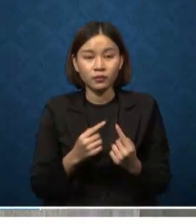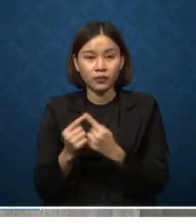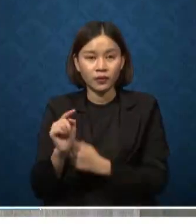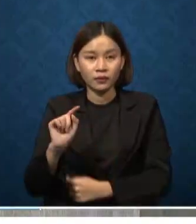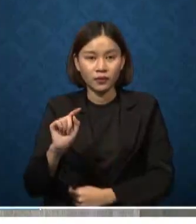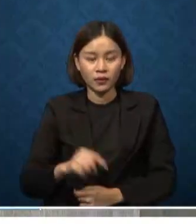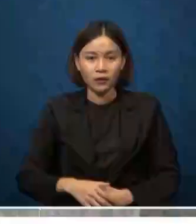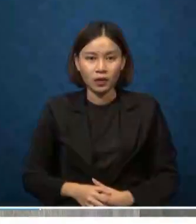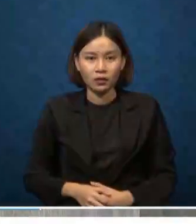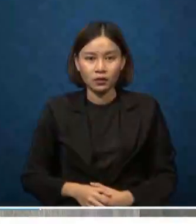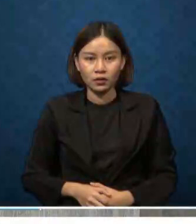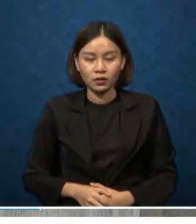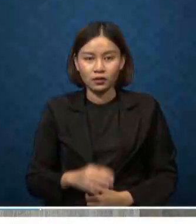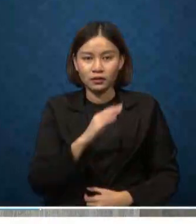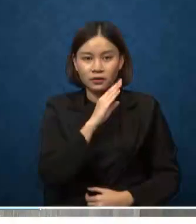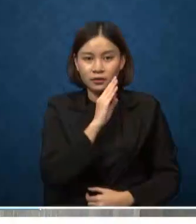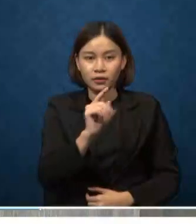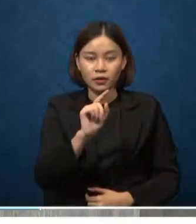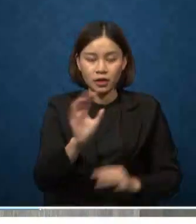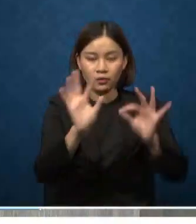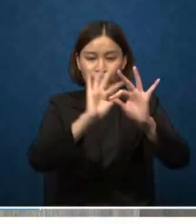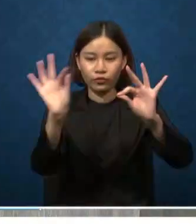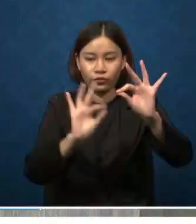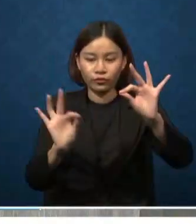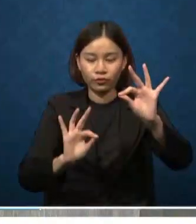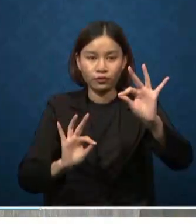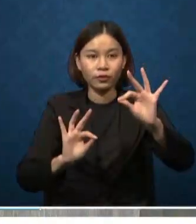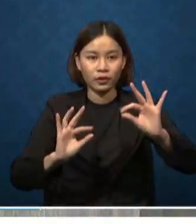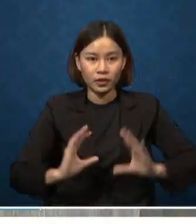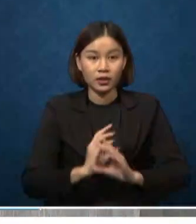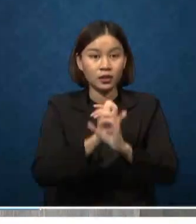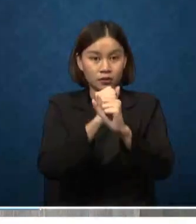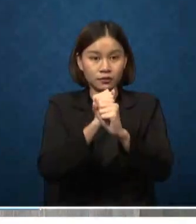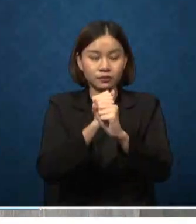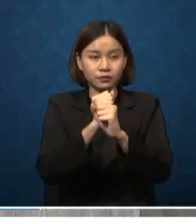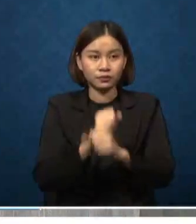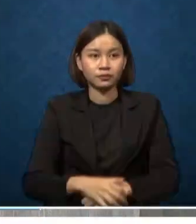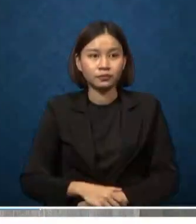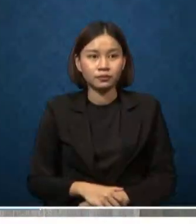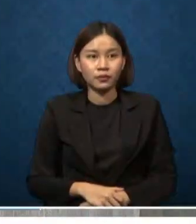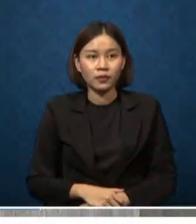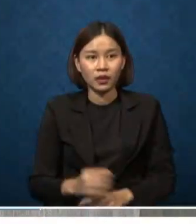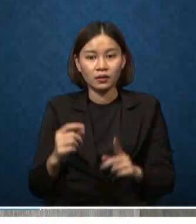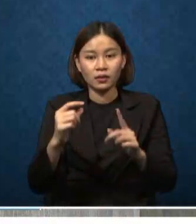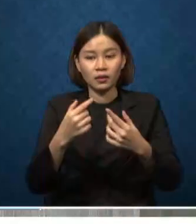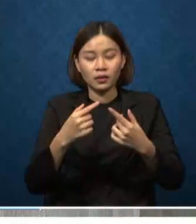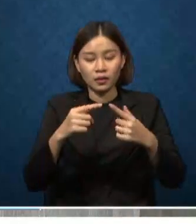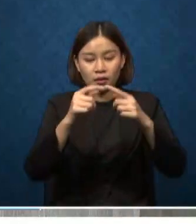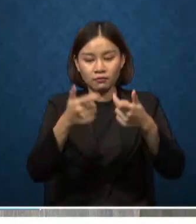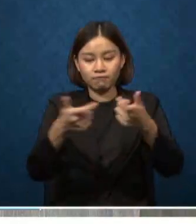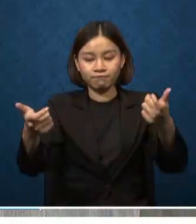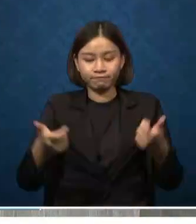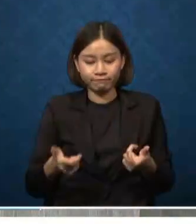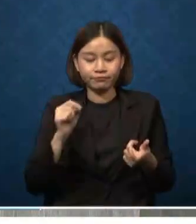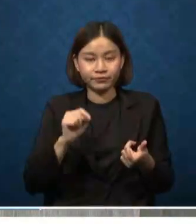เรื่องนี้เนี่ยถ้าเราอ่านภาพรวมรายงานเราจะเห็นว่าคำตอบของรายงานนี้ก็คือ